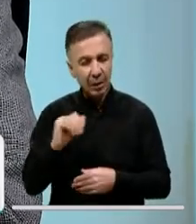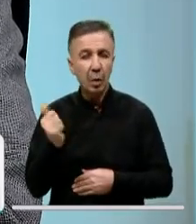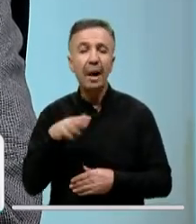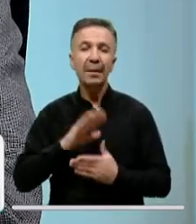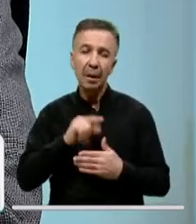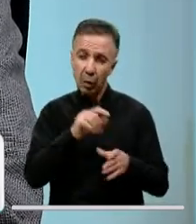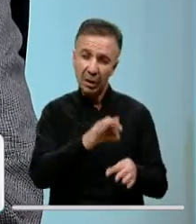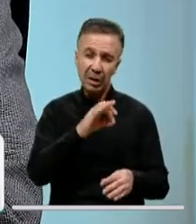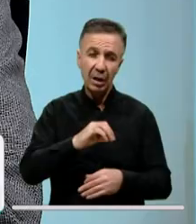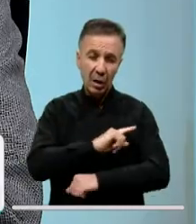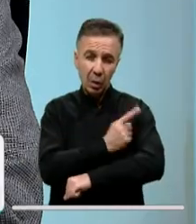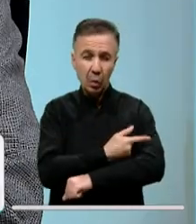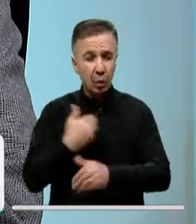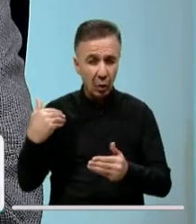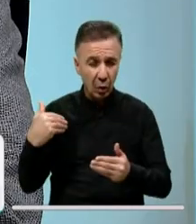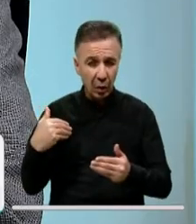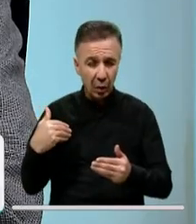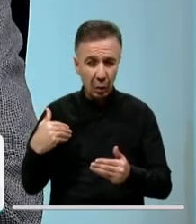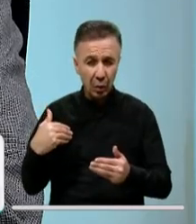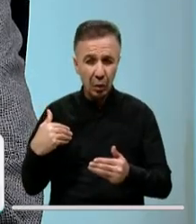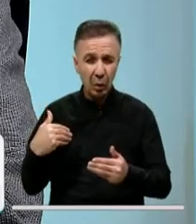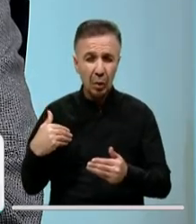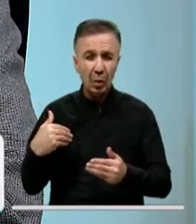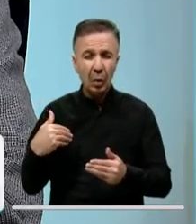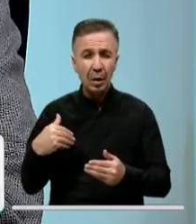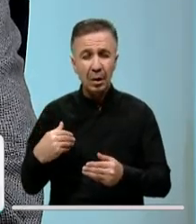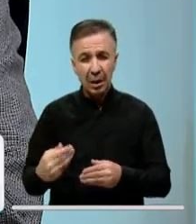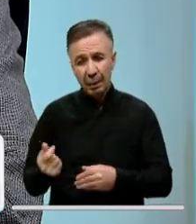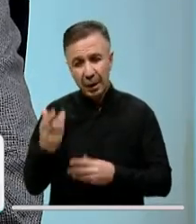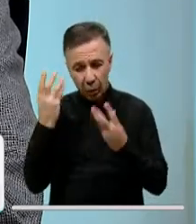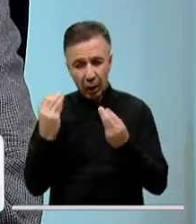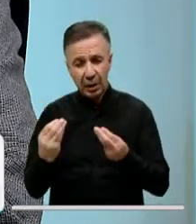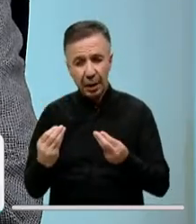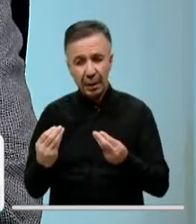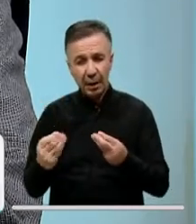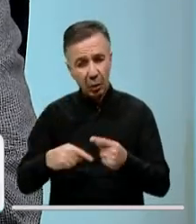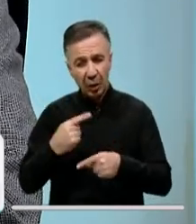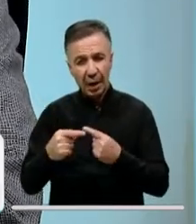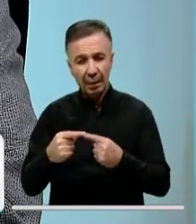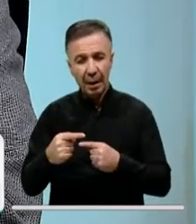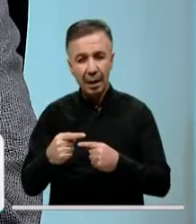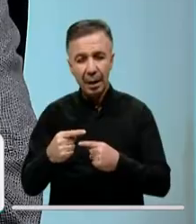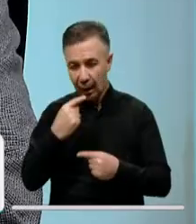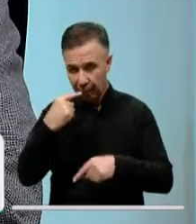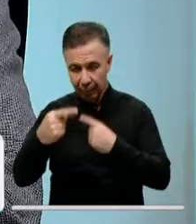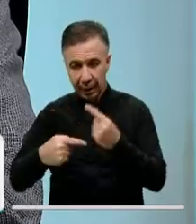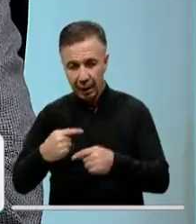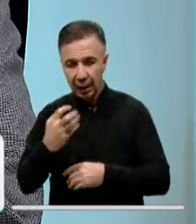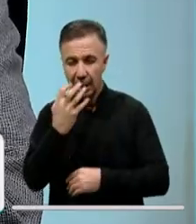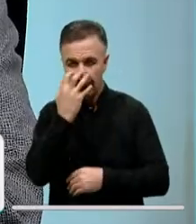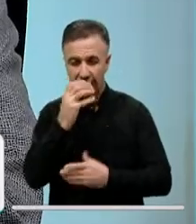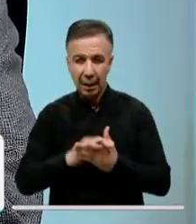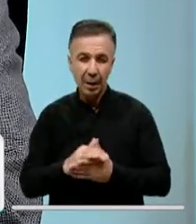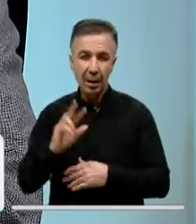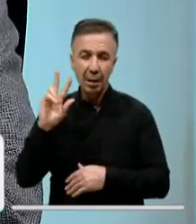yapar? Gücünün çıkacağı bir dönemi bekler. Efendim erteler. Yani fakat biliyorsunuz erteleme ben 3